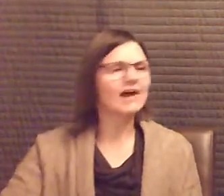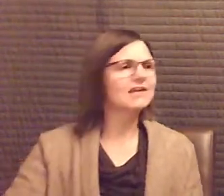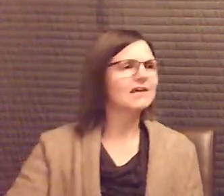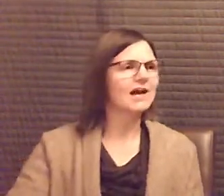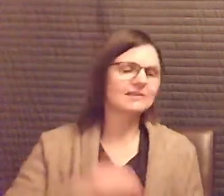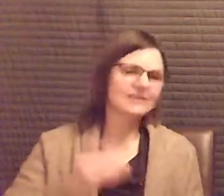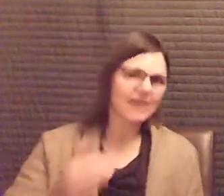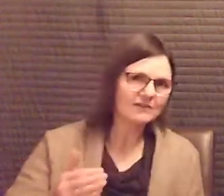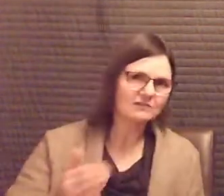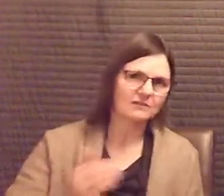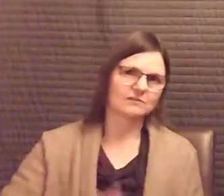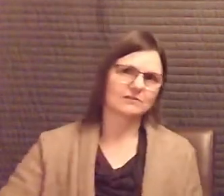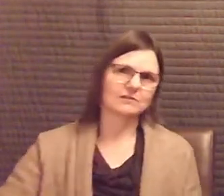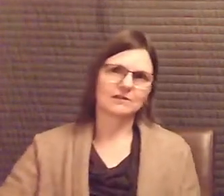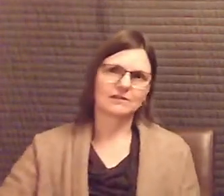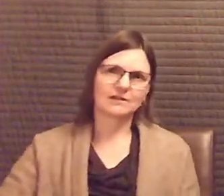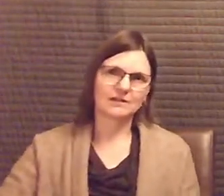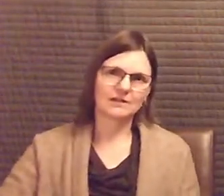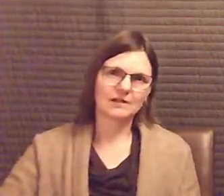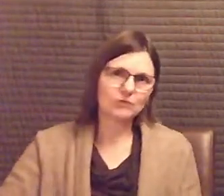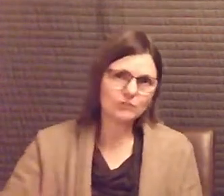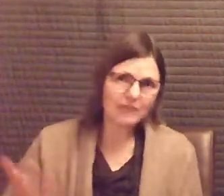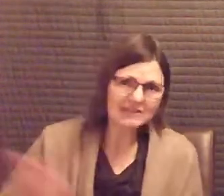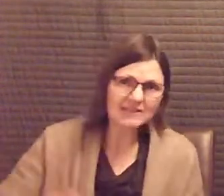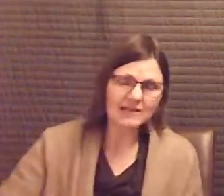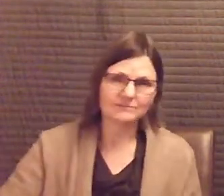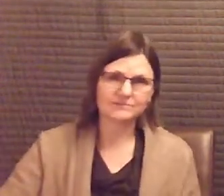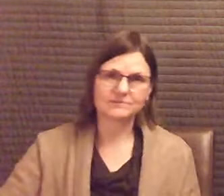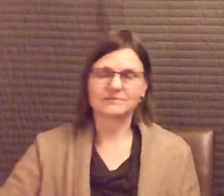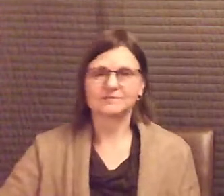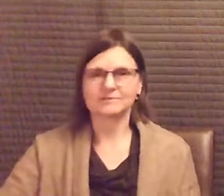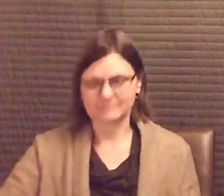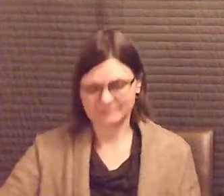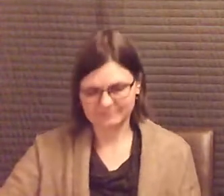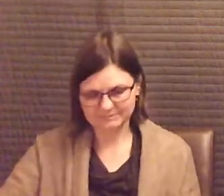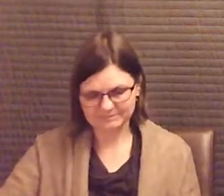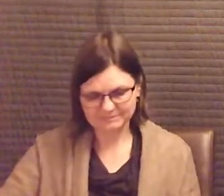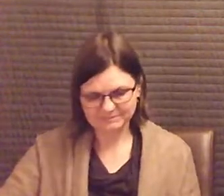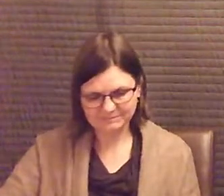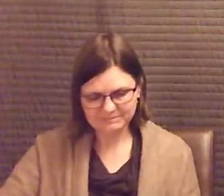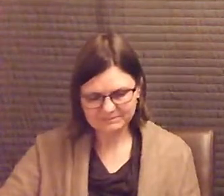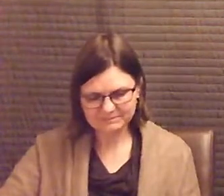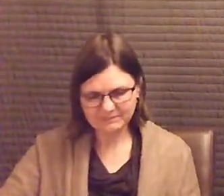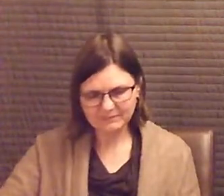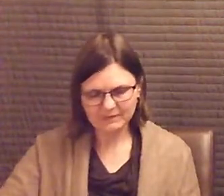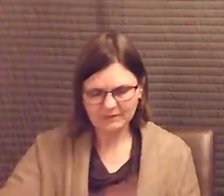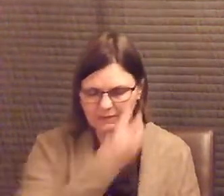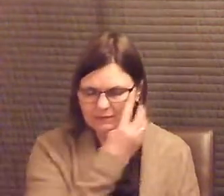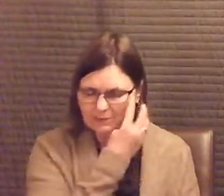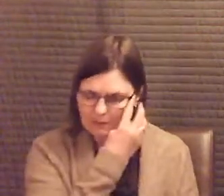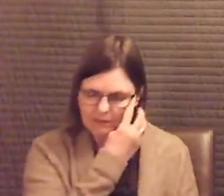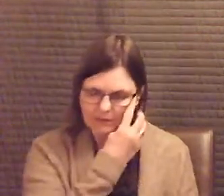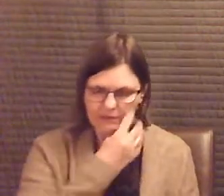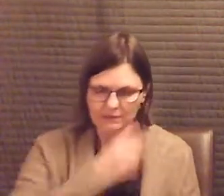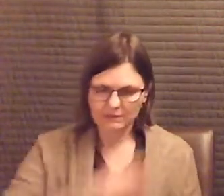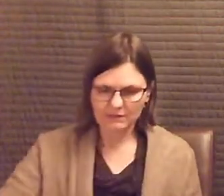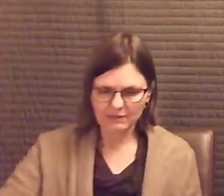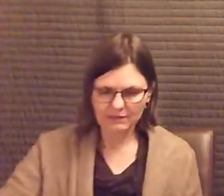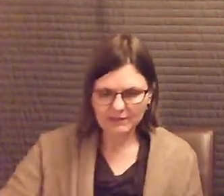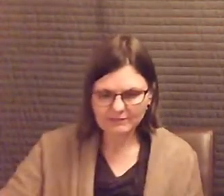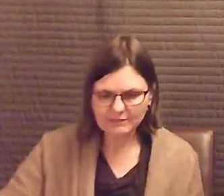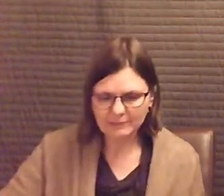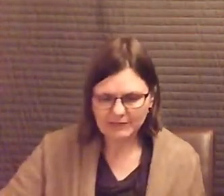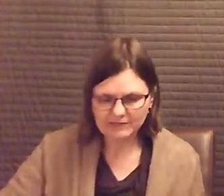toewijding aan jezus gelijk in het toch bleek raam en kunt u hier dus 3 troon